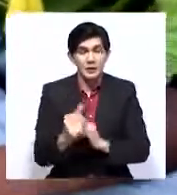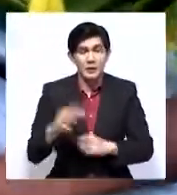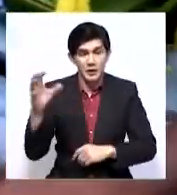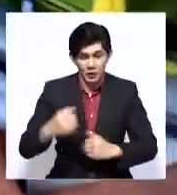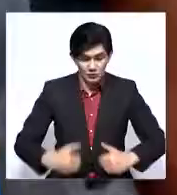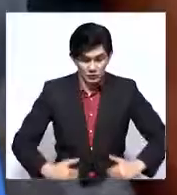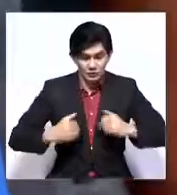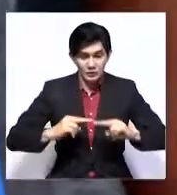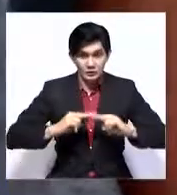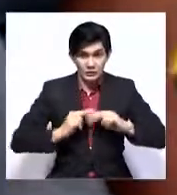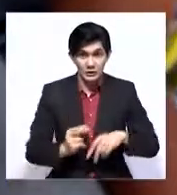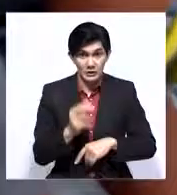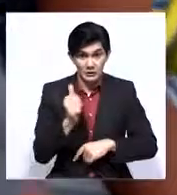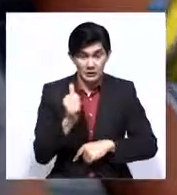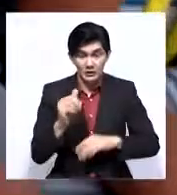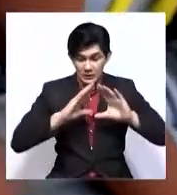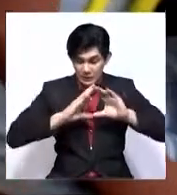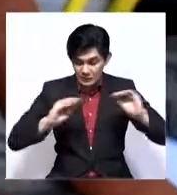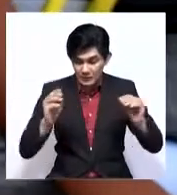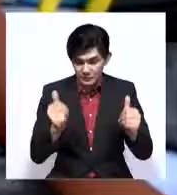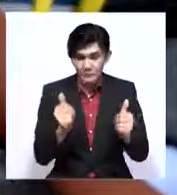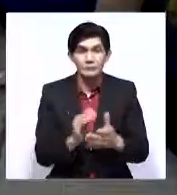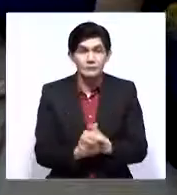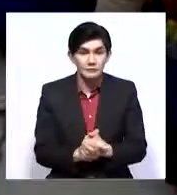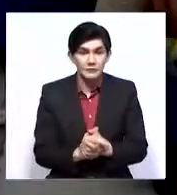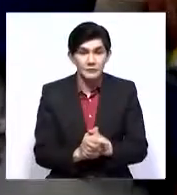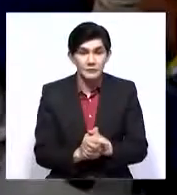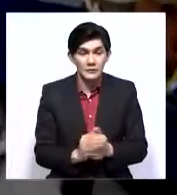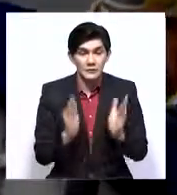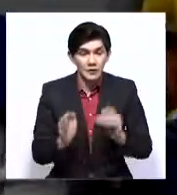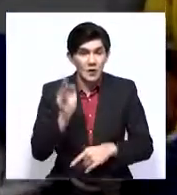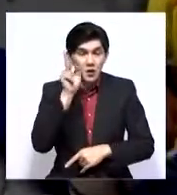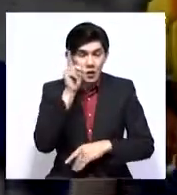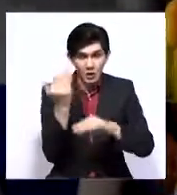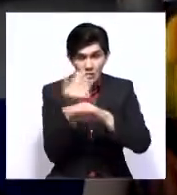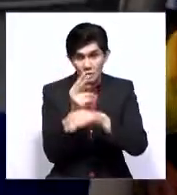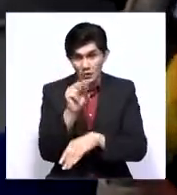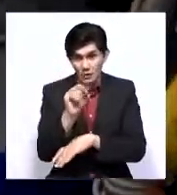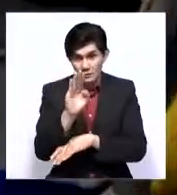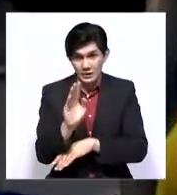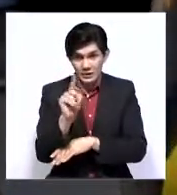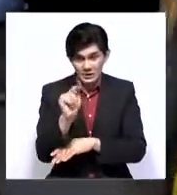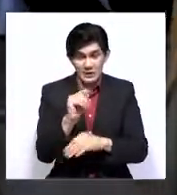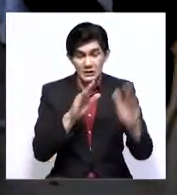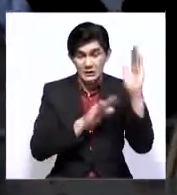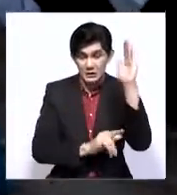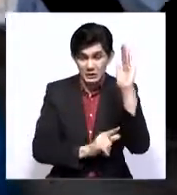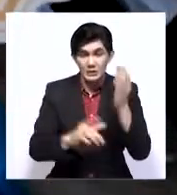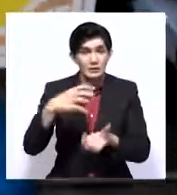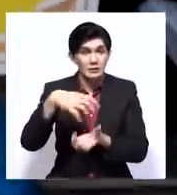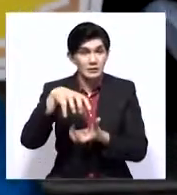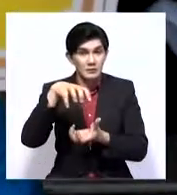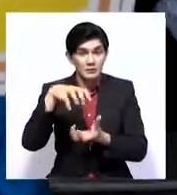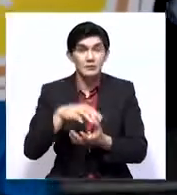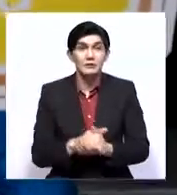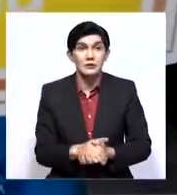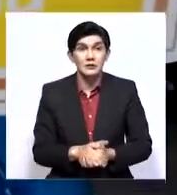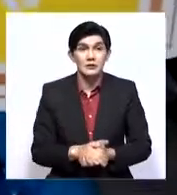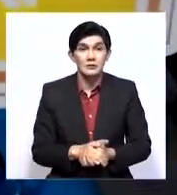ไปใช้ในชีวิตจริงได้อย่างสันติสุขอะฮ์มัด รอดี บินเจฮะทีมข่าว NBT ยะลารายงาน